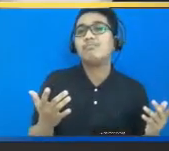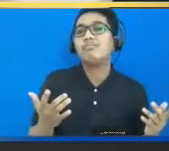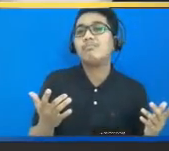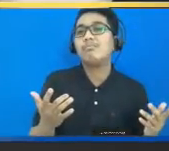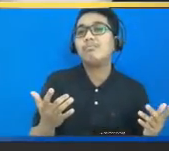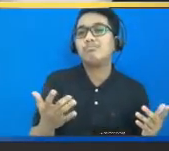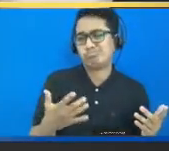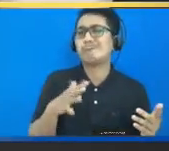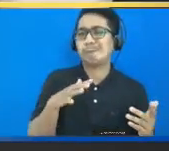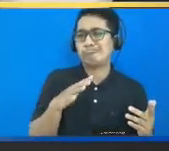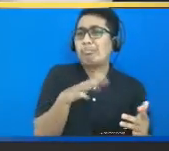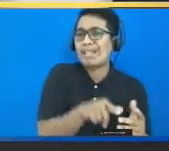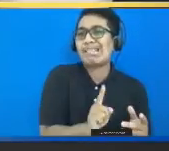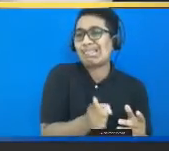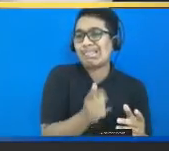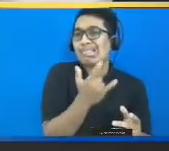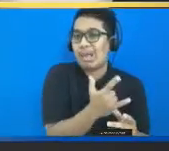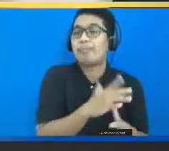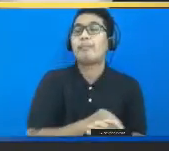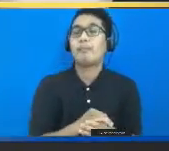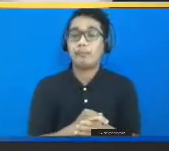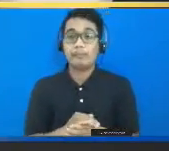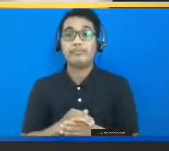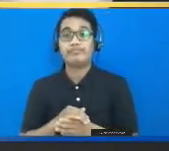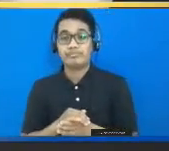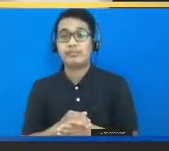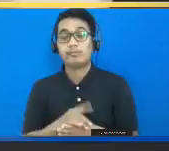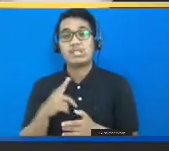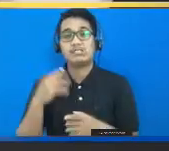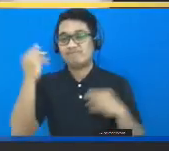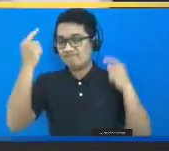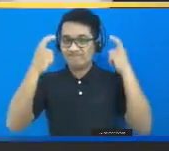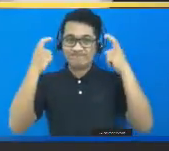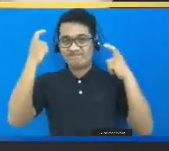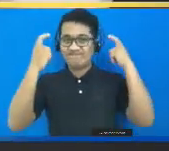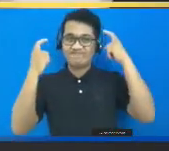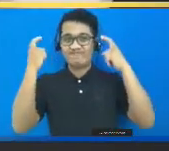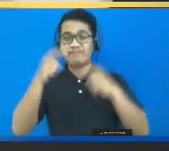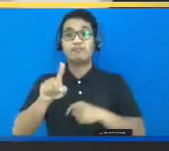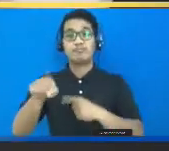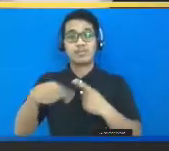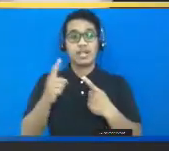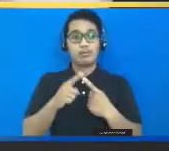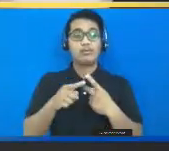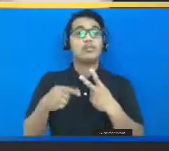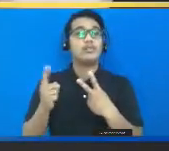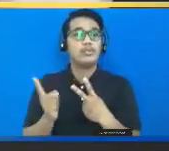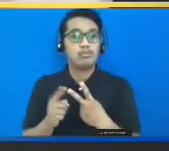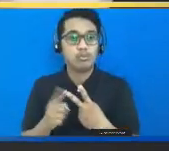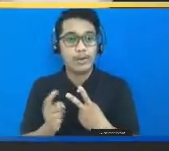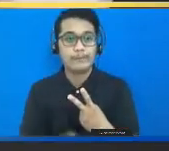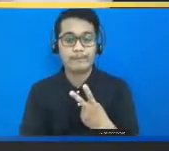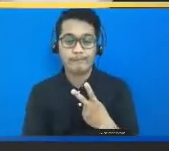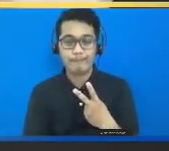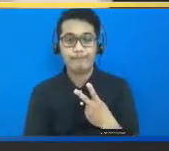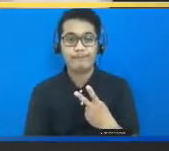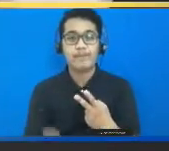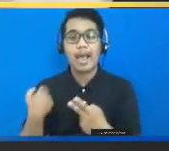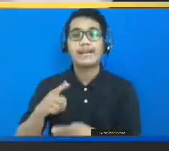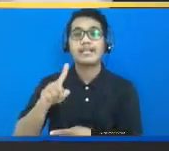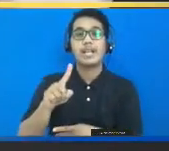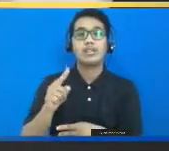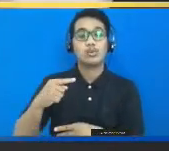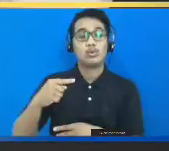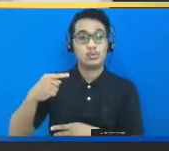bisa ada ini yang akan jadi dilema itu satu dari pasar recoverynya yang kedua adalah ada satu